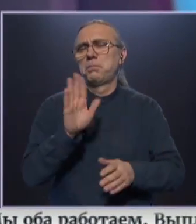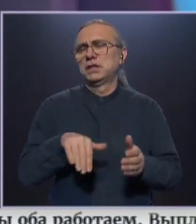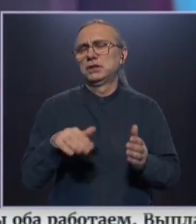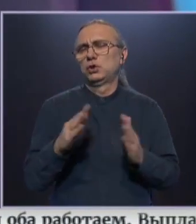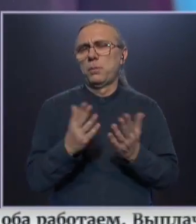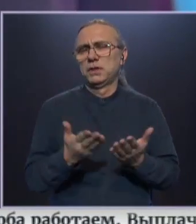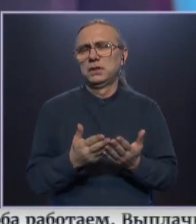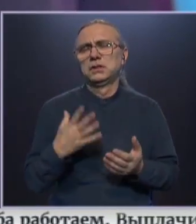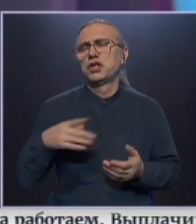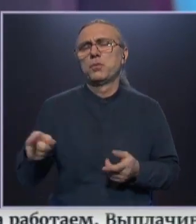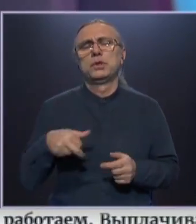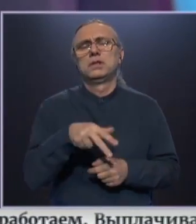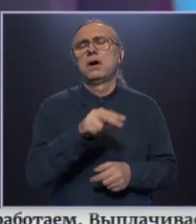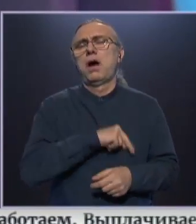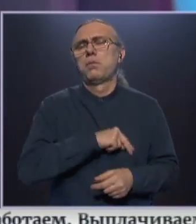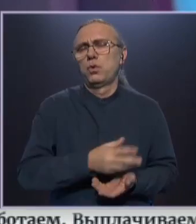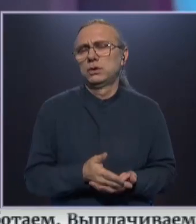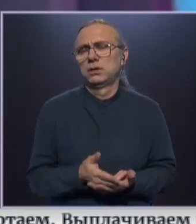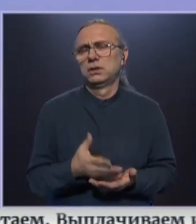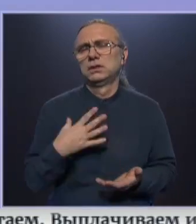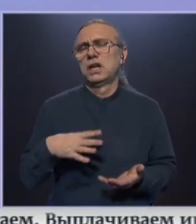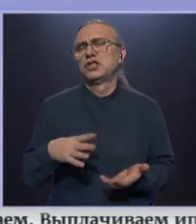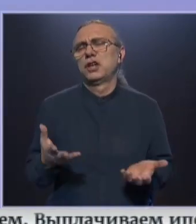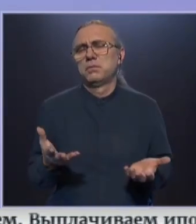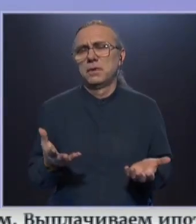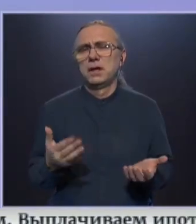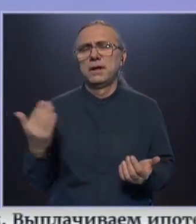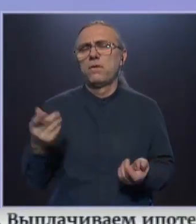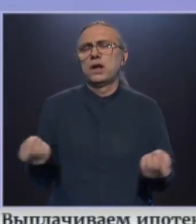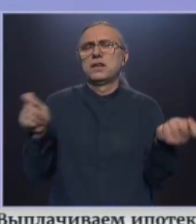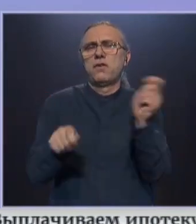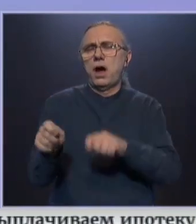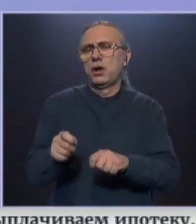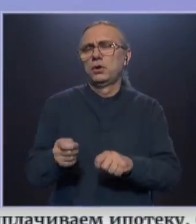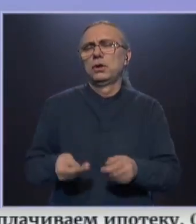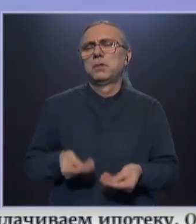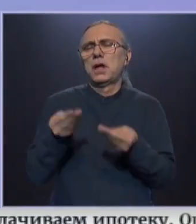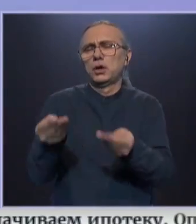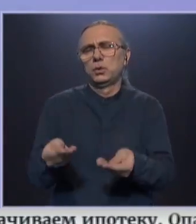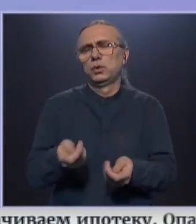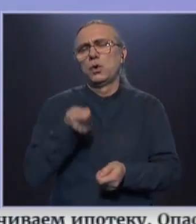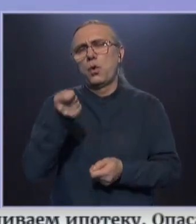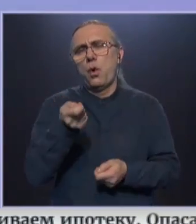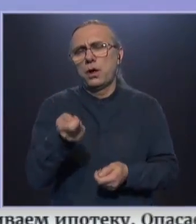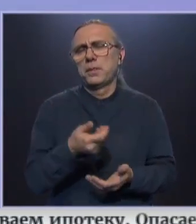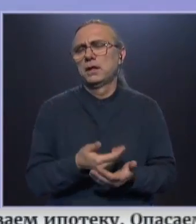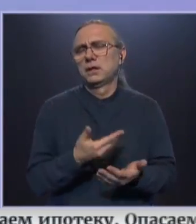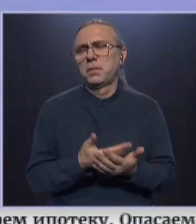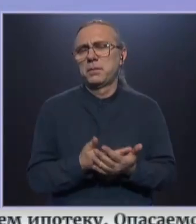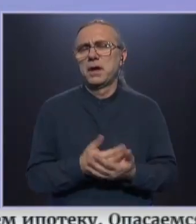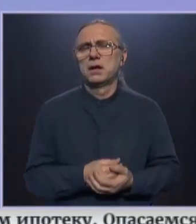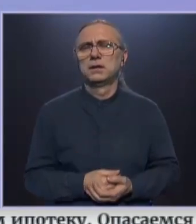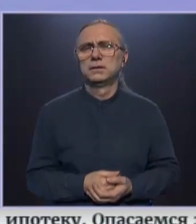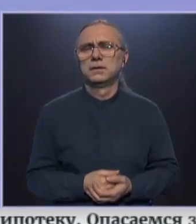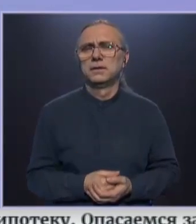ему социализироваться, когда его одевают, подают, кормят на вокзалах или в других где-то местах, они